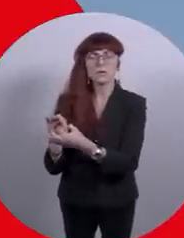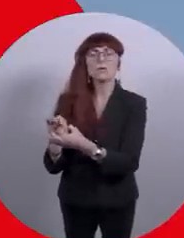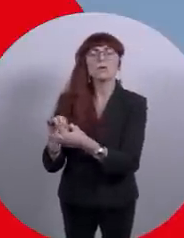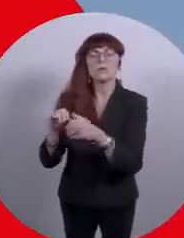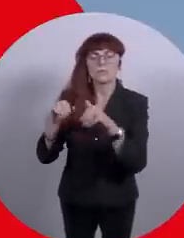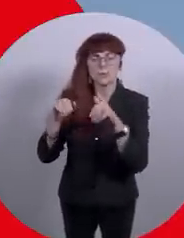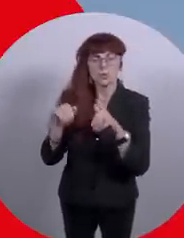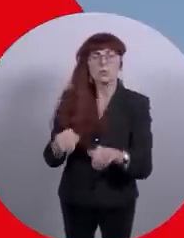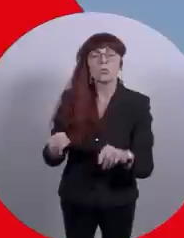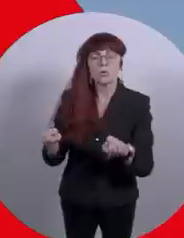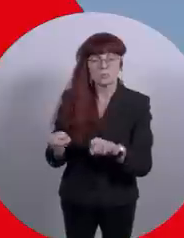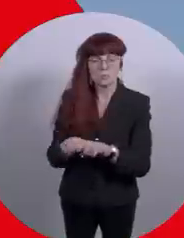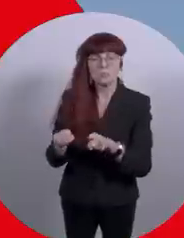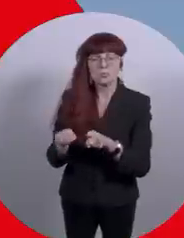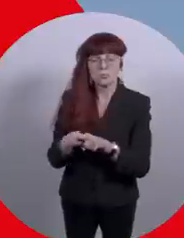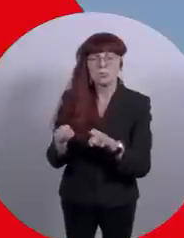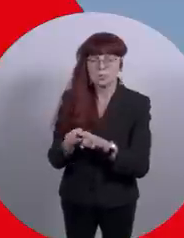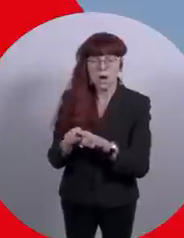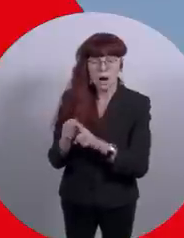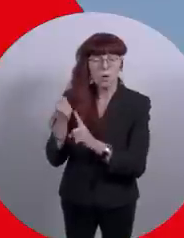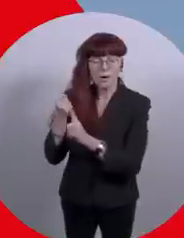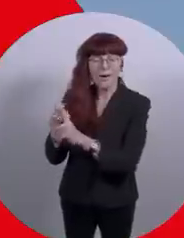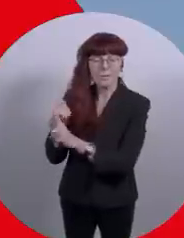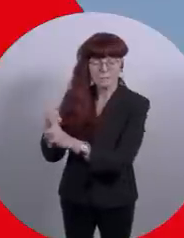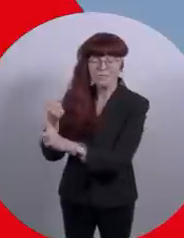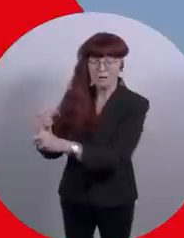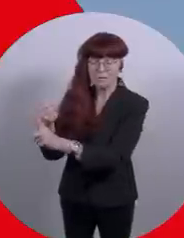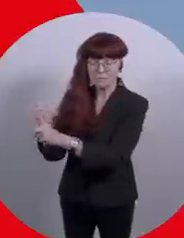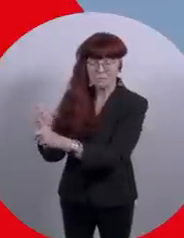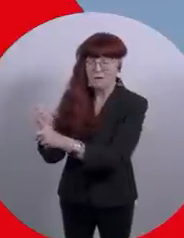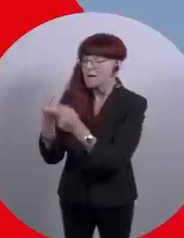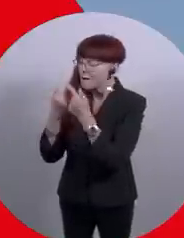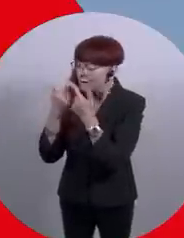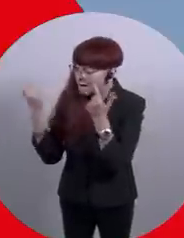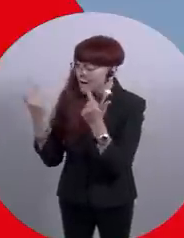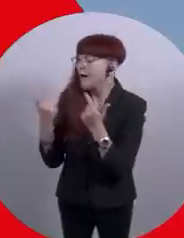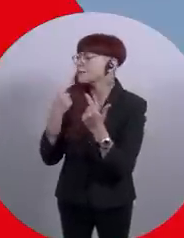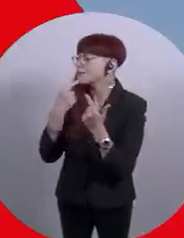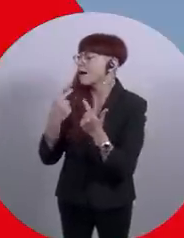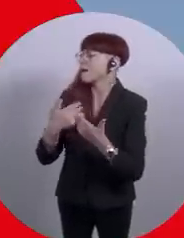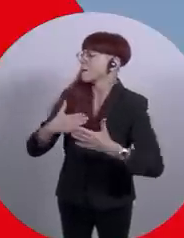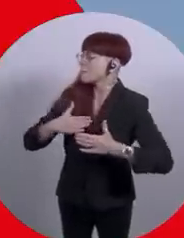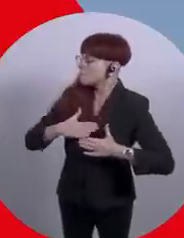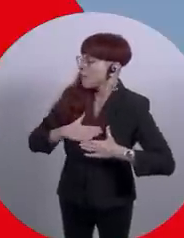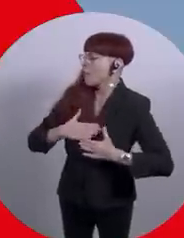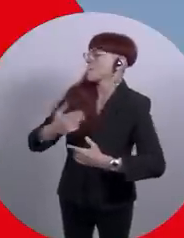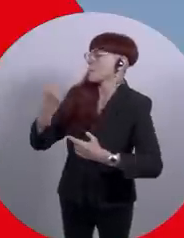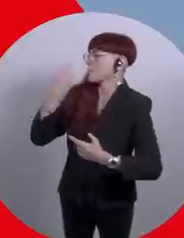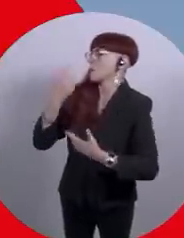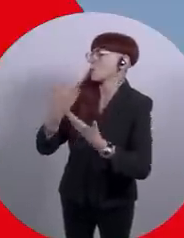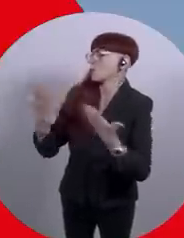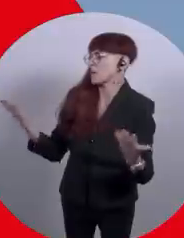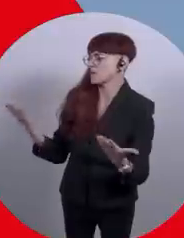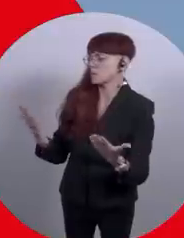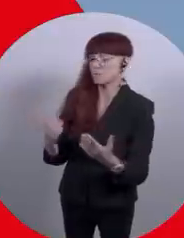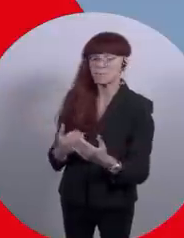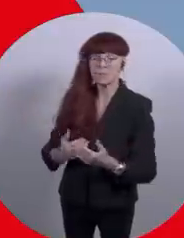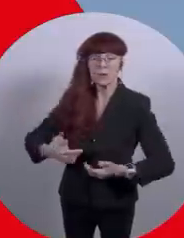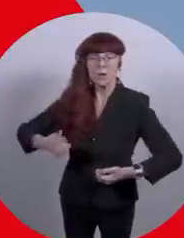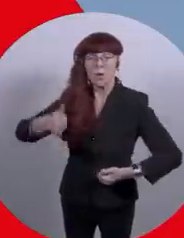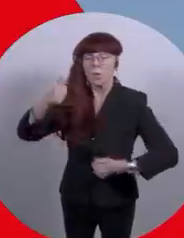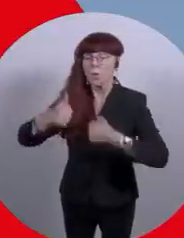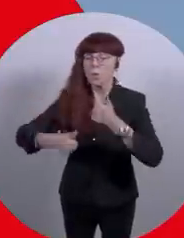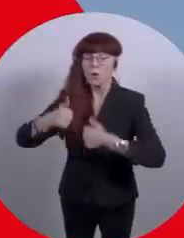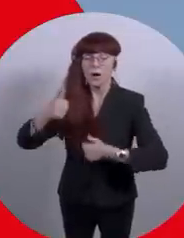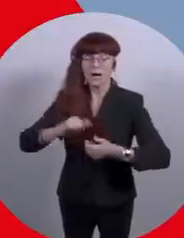auch in den Kampf ziehen mit klaren Positionen und eine Konkurrenzgesellschaft wird nie